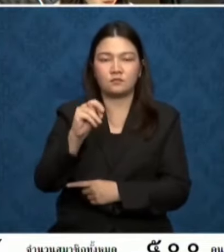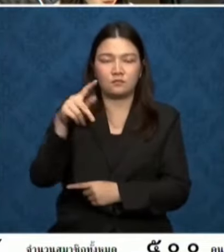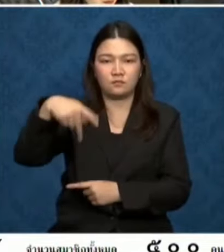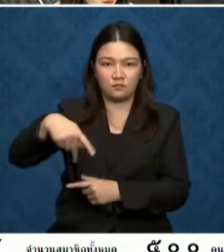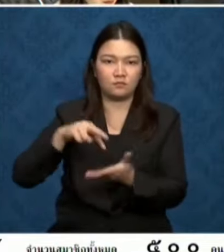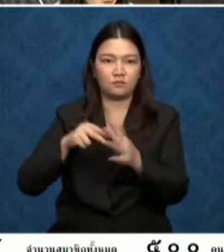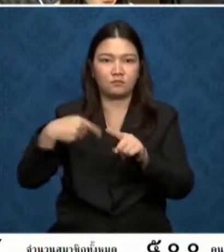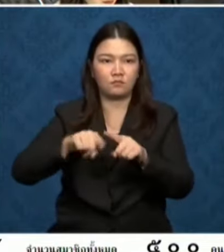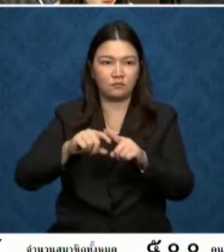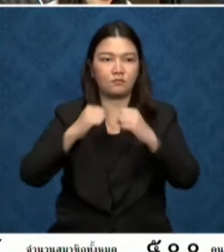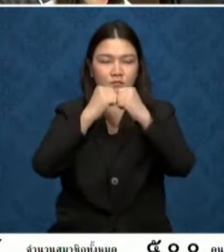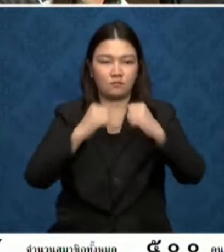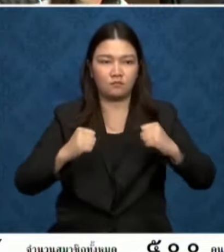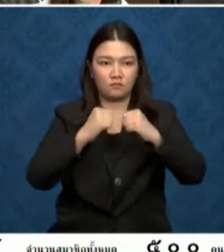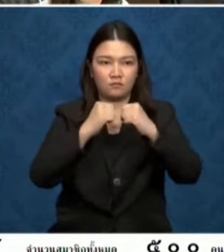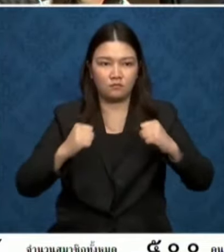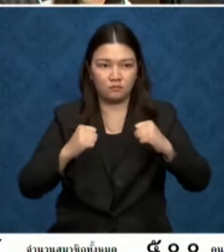านพัฒนาน